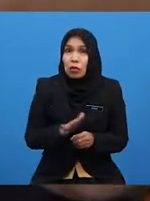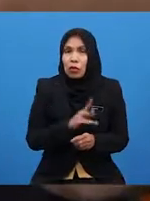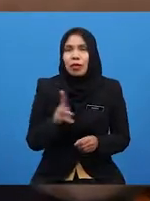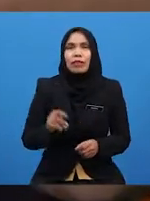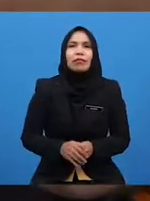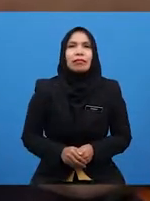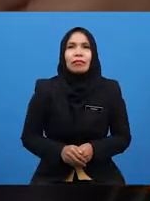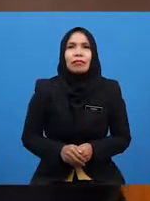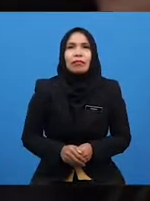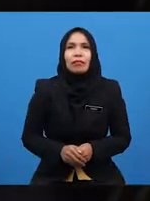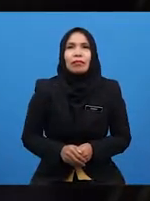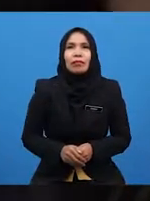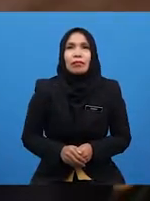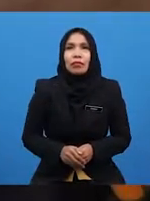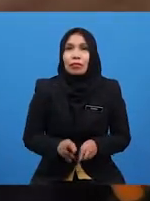ratakan.